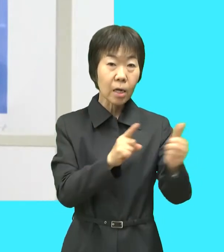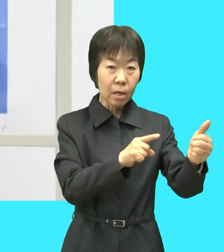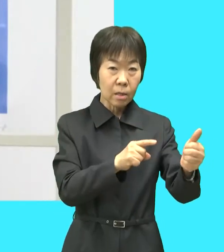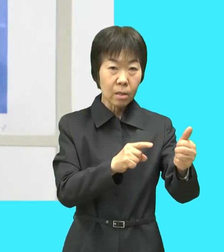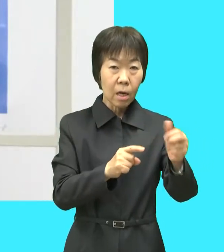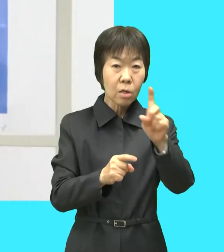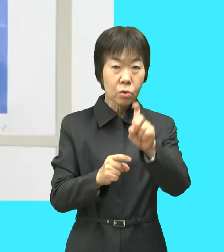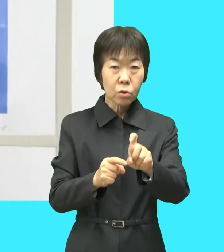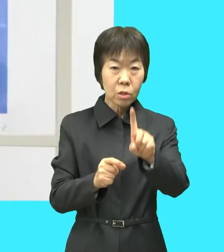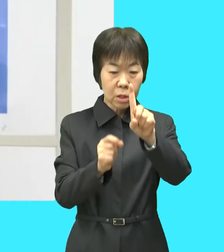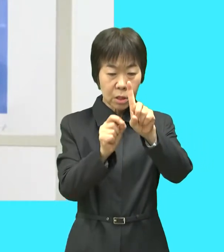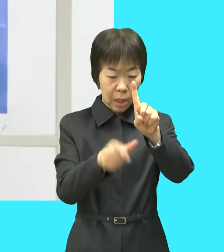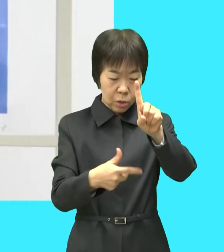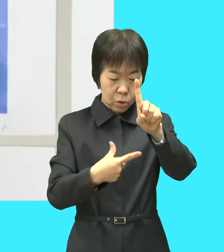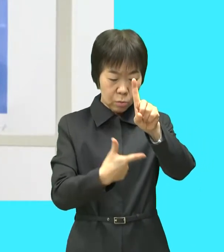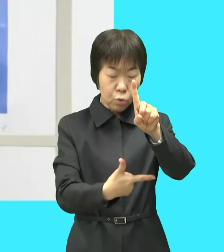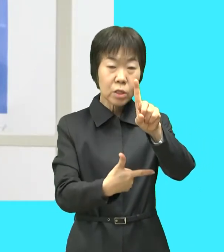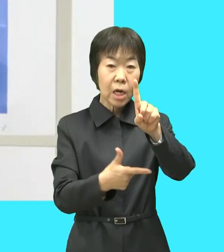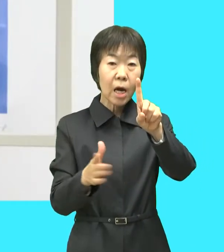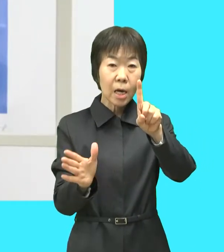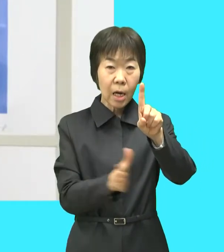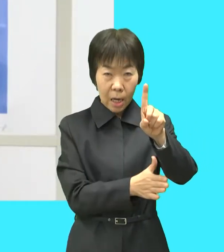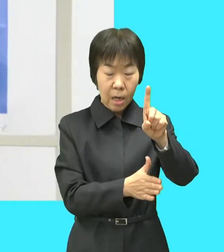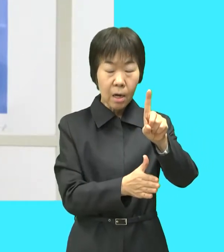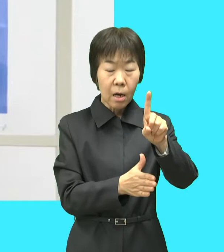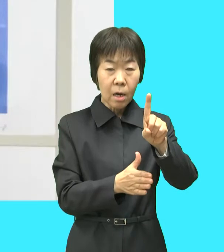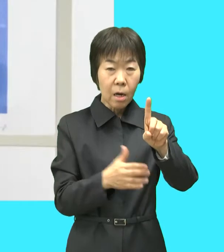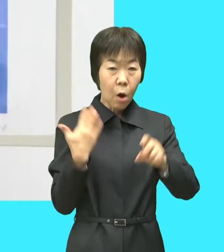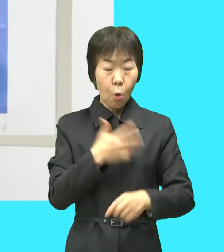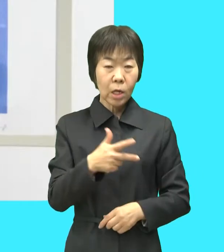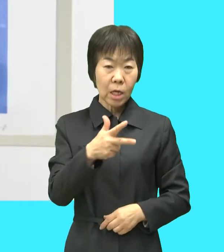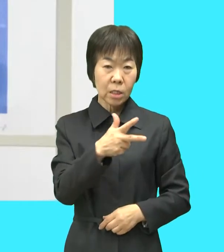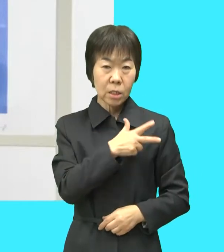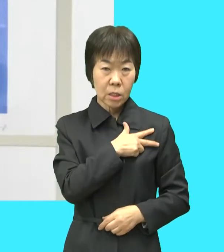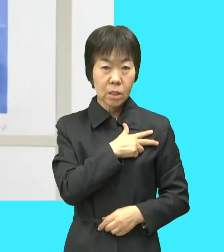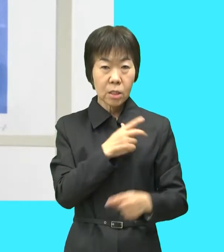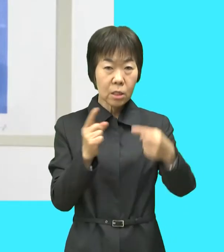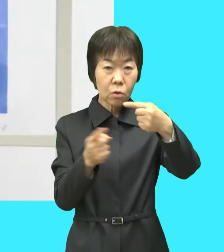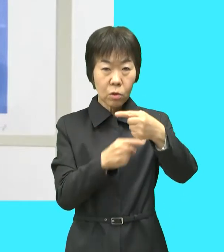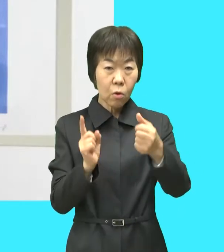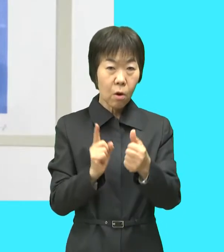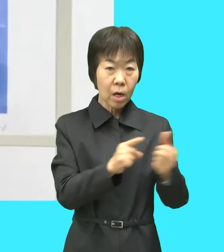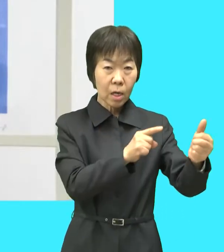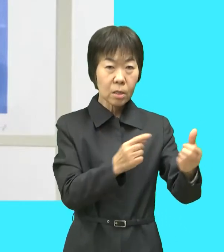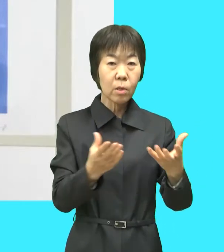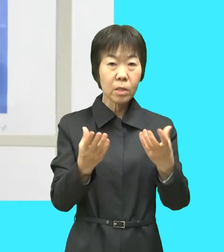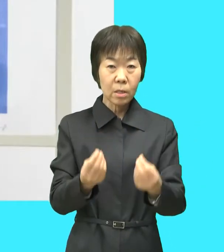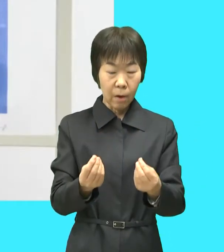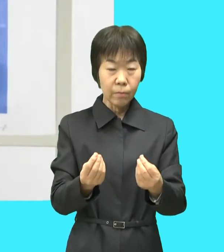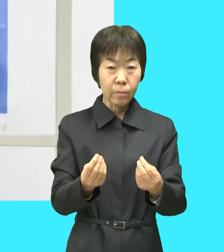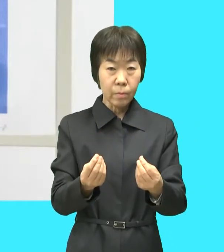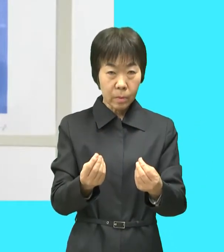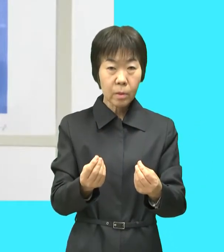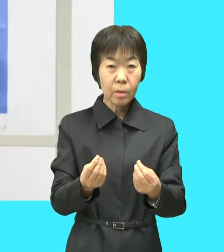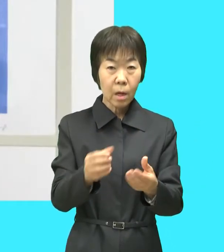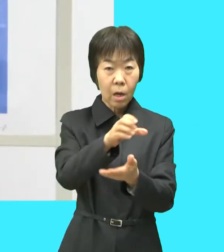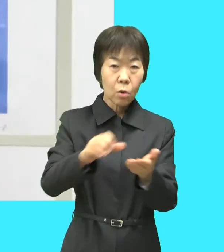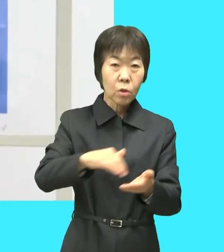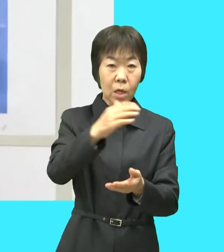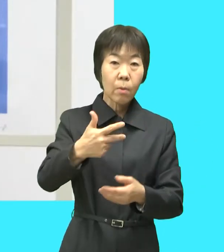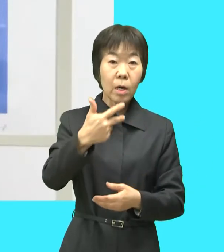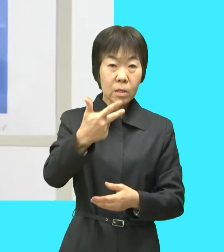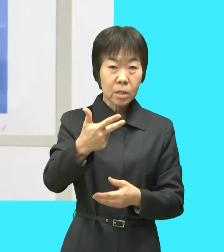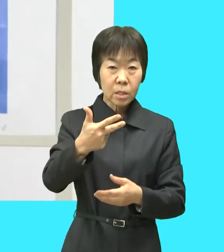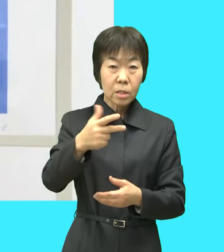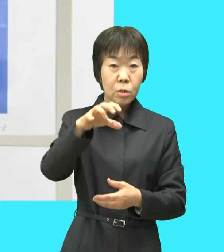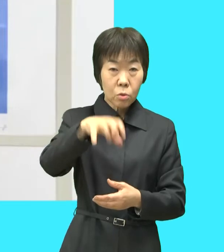から保健師1名を派遣したところであります。こういった取り組みを通じて郡山市